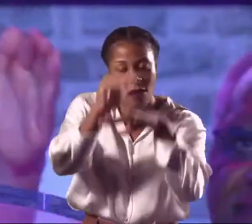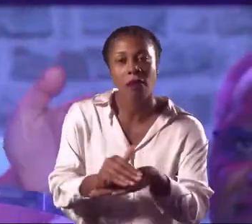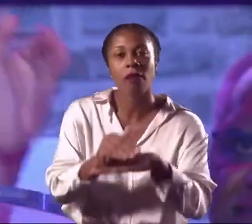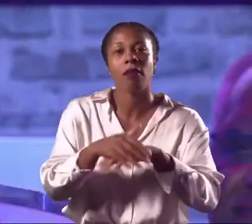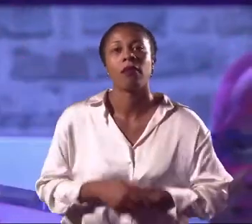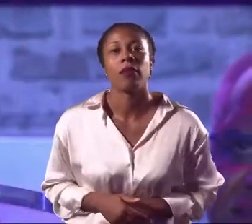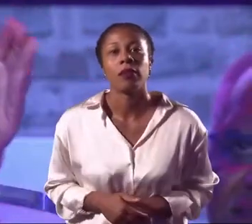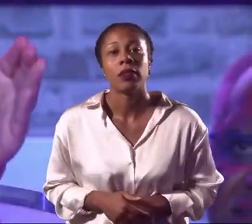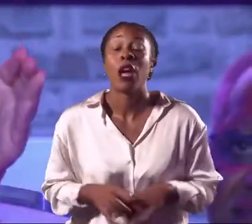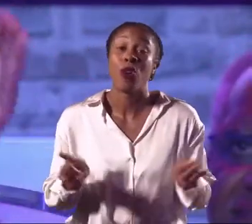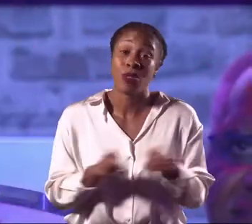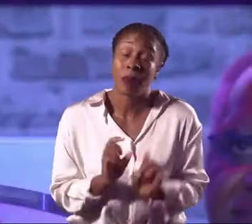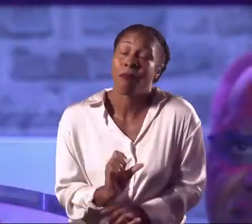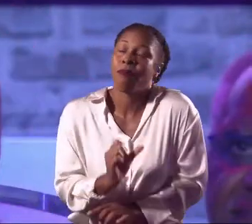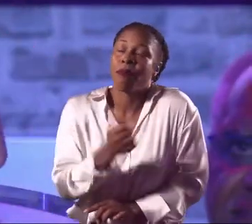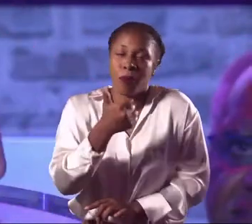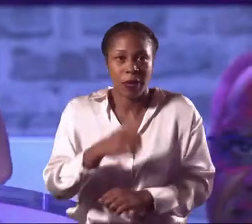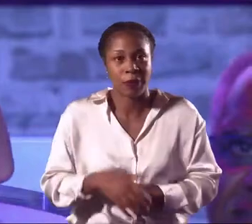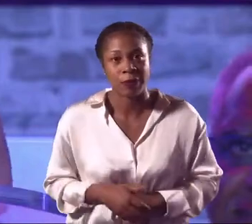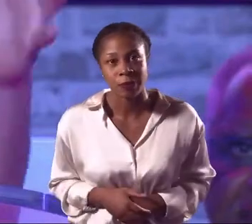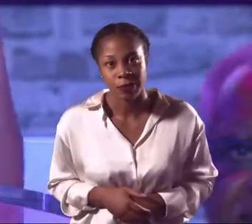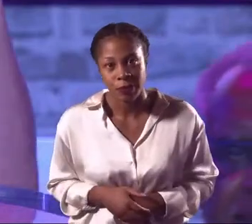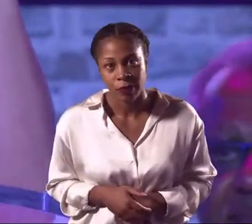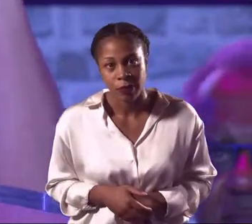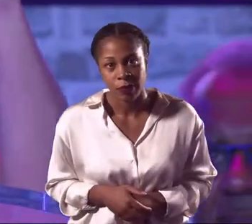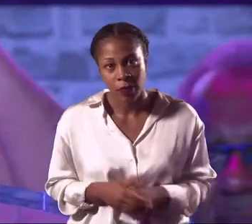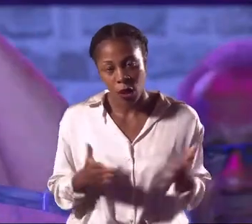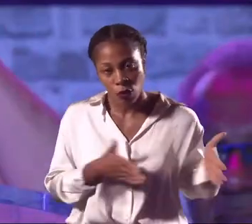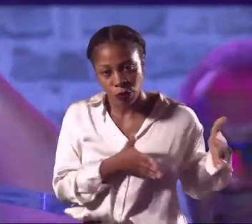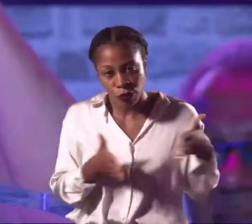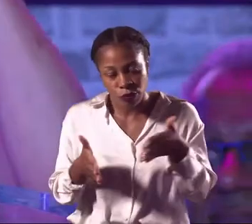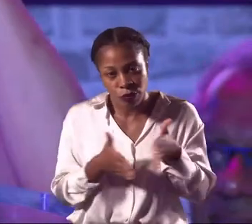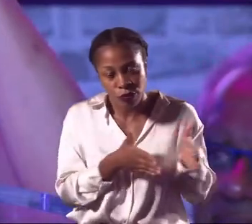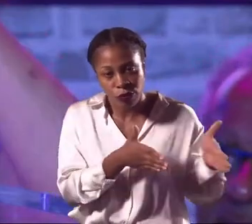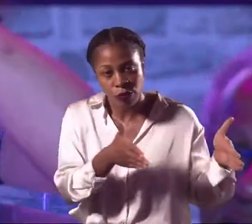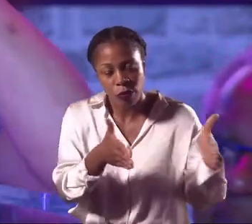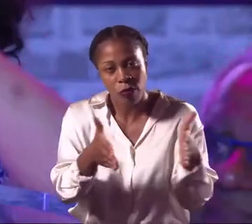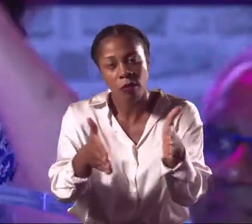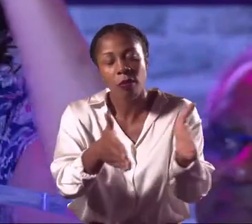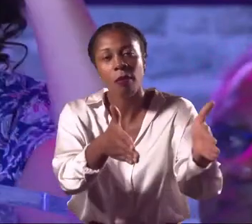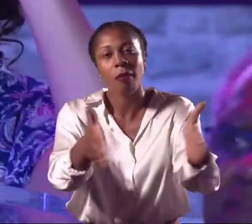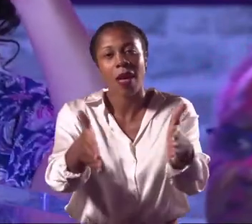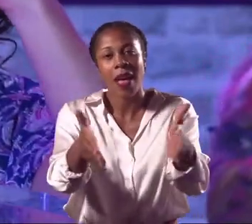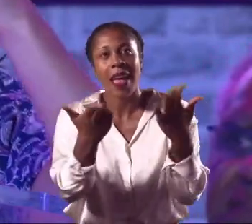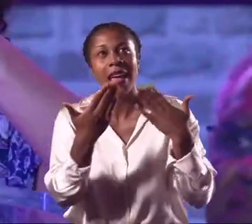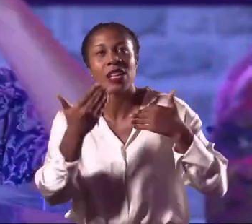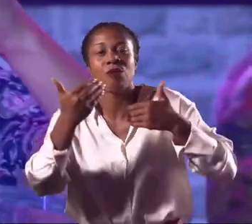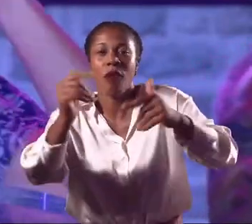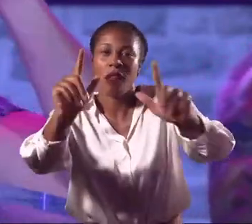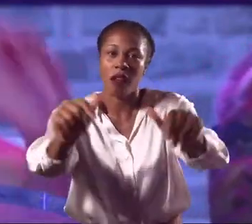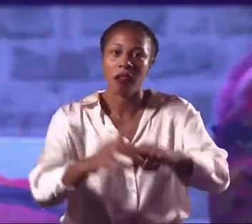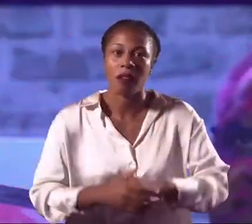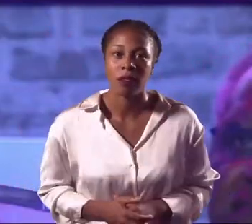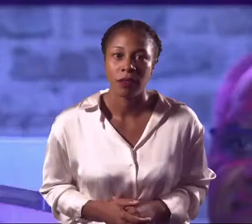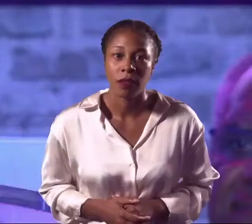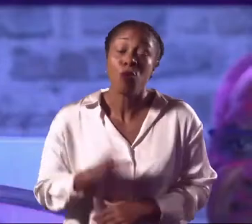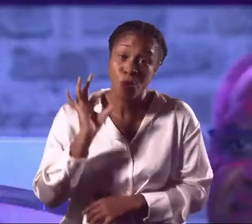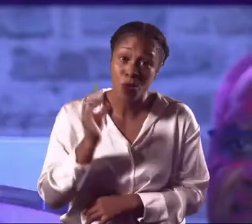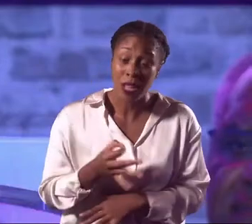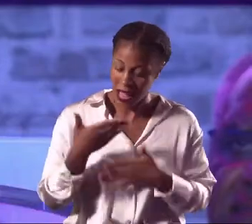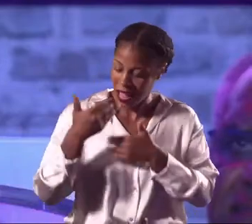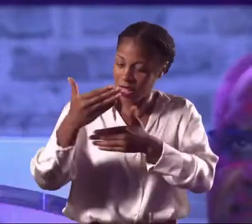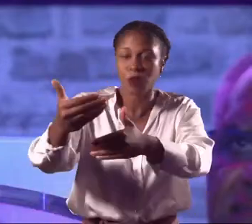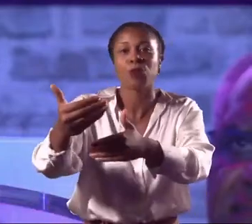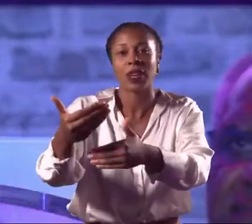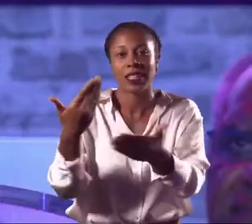permet surtout et avant tout de tracer un chemin, un horizon, un espoir. Oui, c'est avec cet espoir que